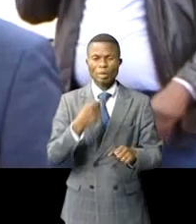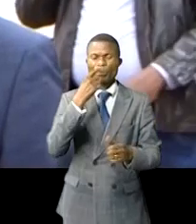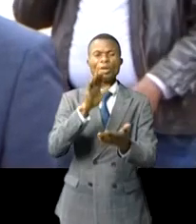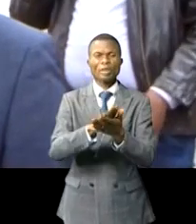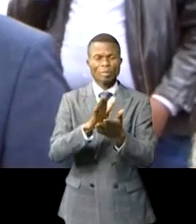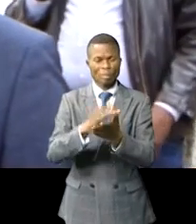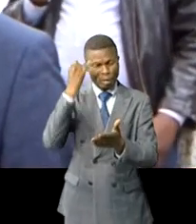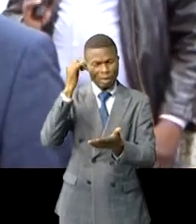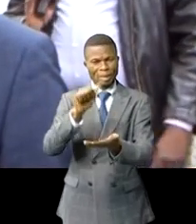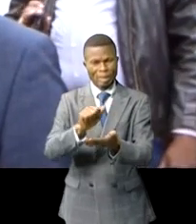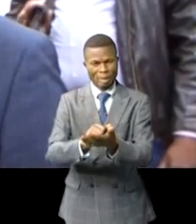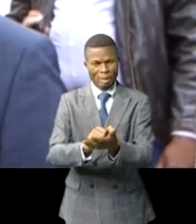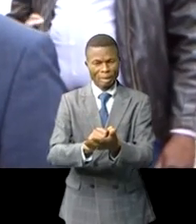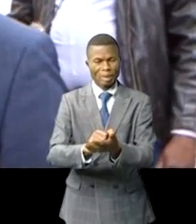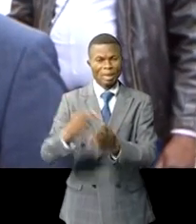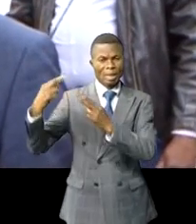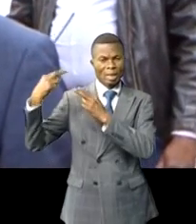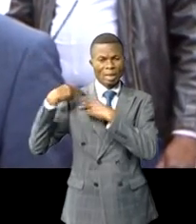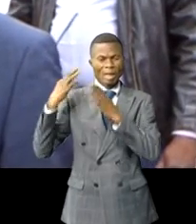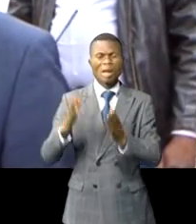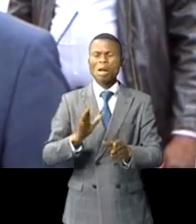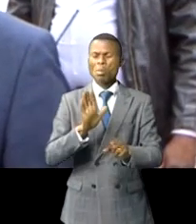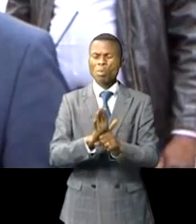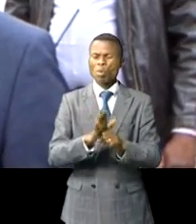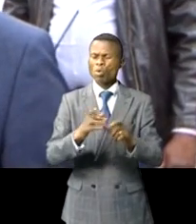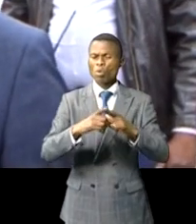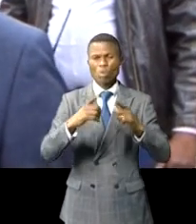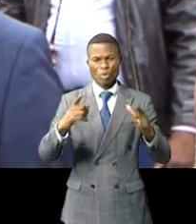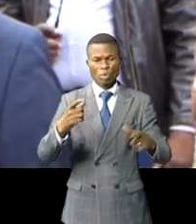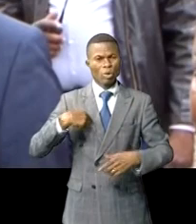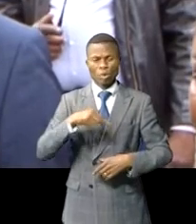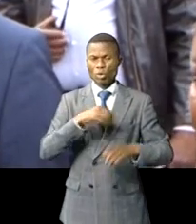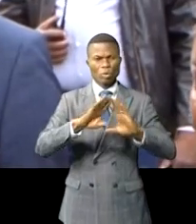ça. C'est une grande responsabilité maintenant pour nous tous,